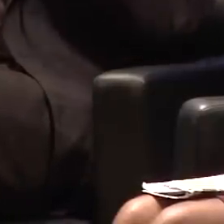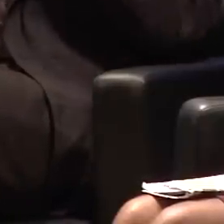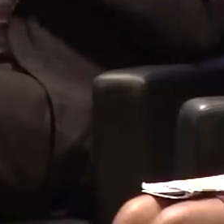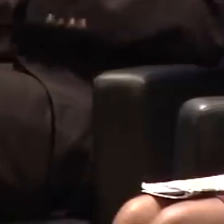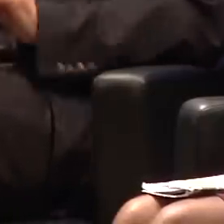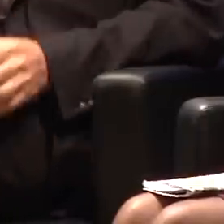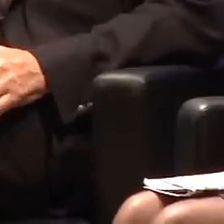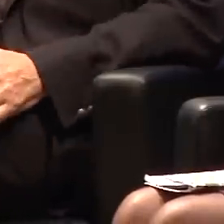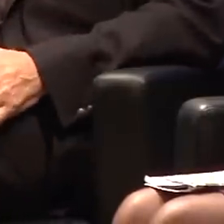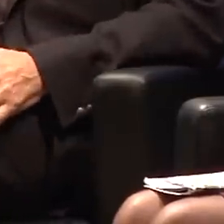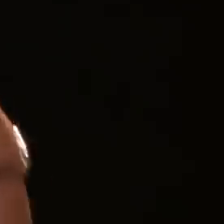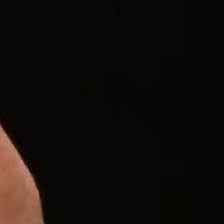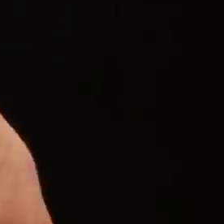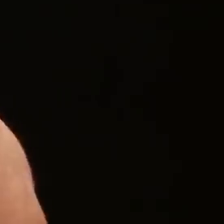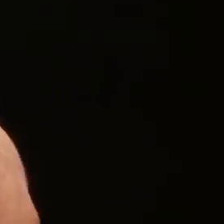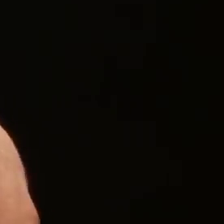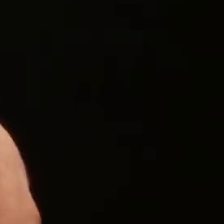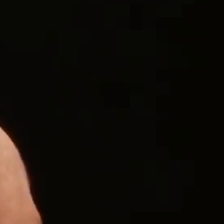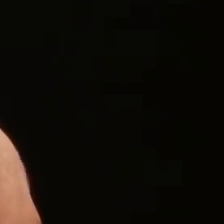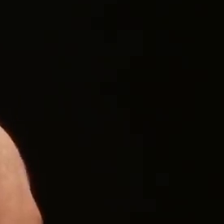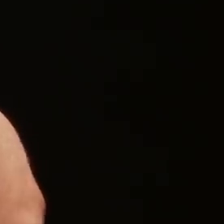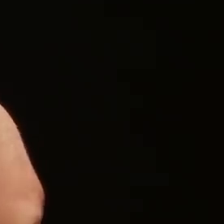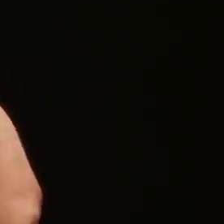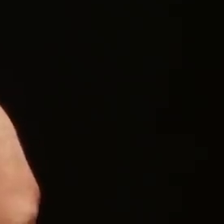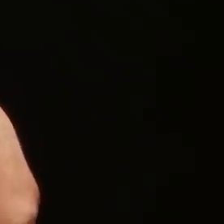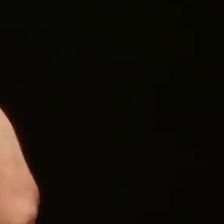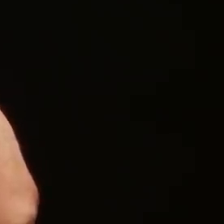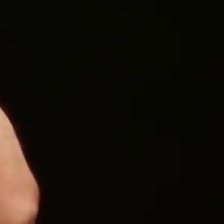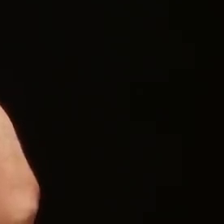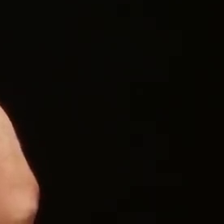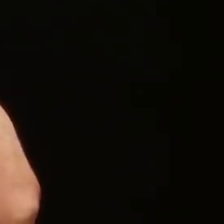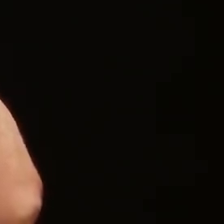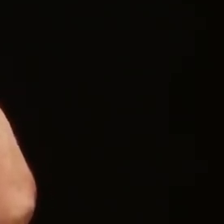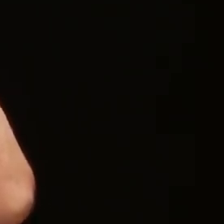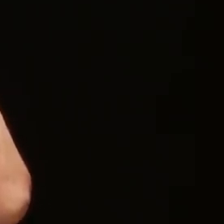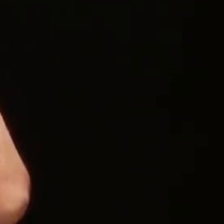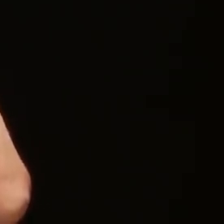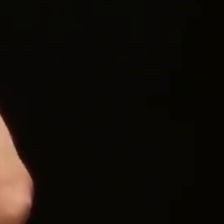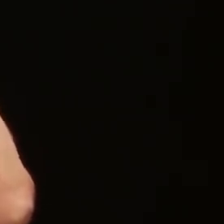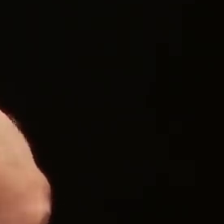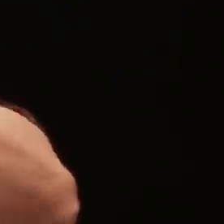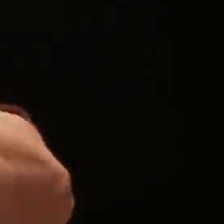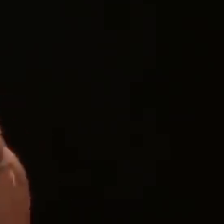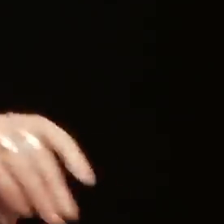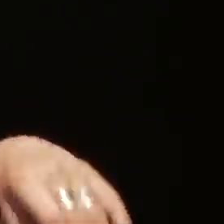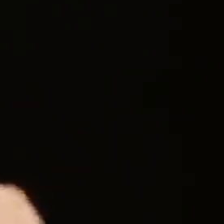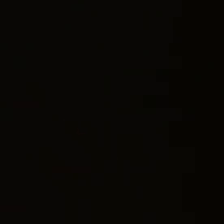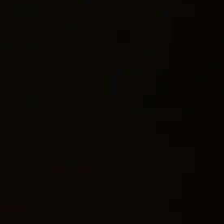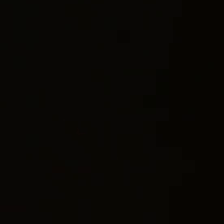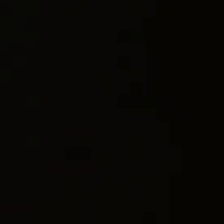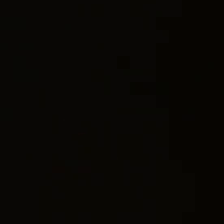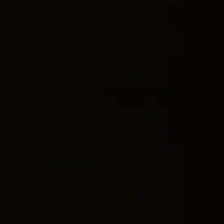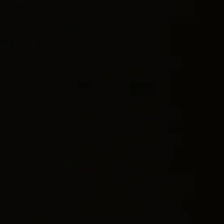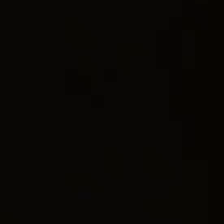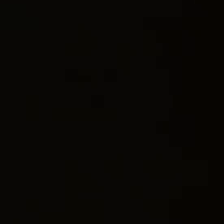25 ans. 25 ans. Vous avez été aussi, vous êtes un féru de football, vous avez